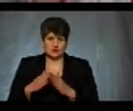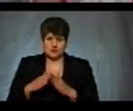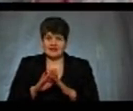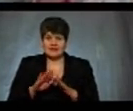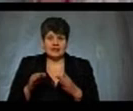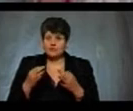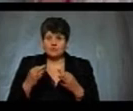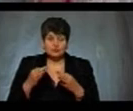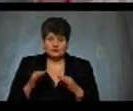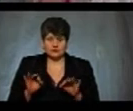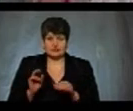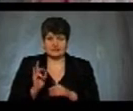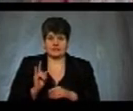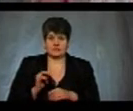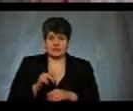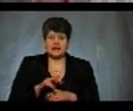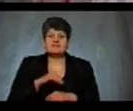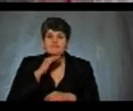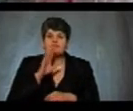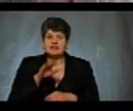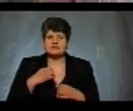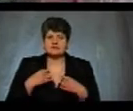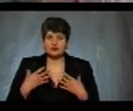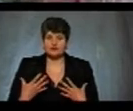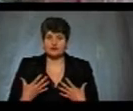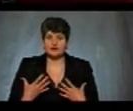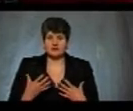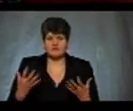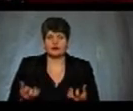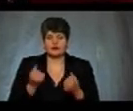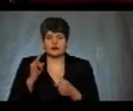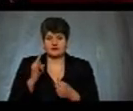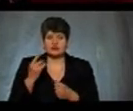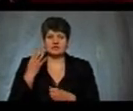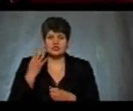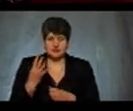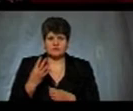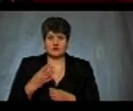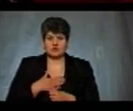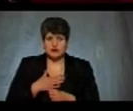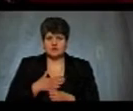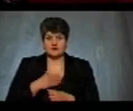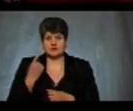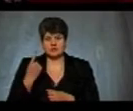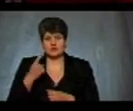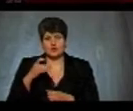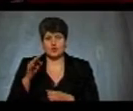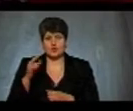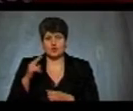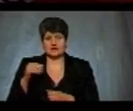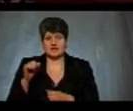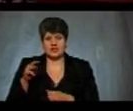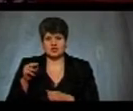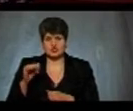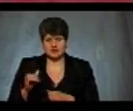не дозволили дитині піти, сказали, що вистачить святкування. І от дитину врятувало. Четверо з нашого, а одна з Ходачкова. Хлопчина, ну, в